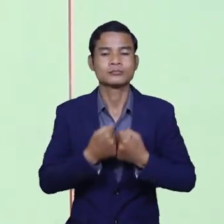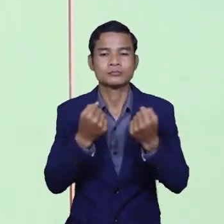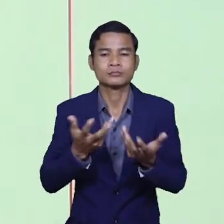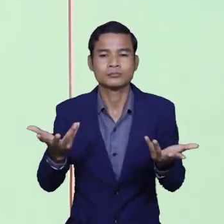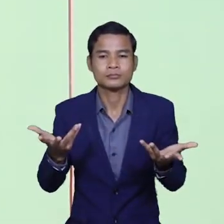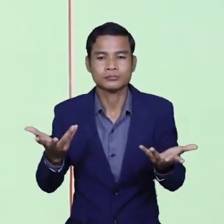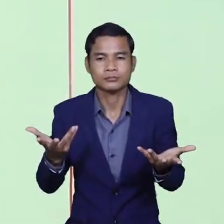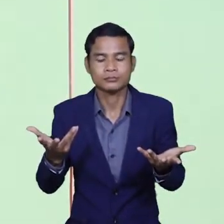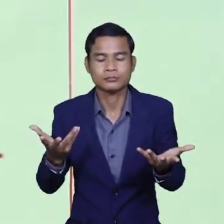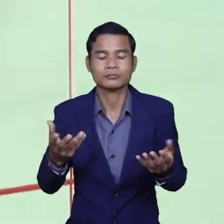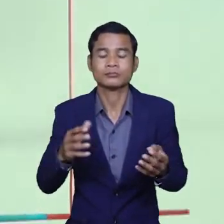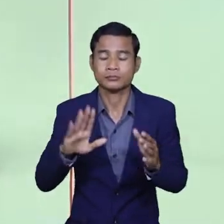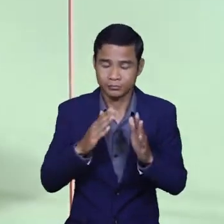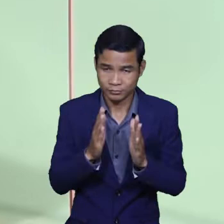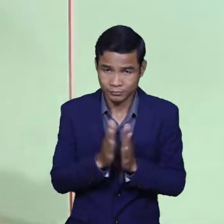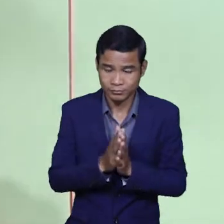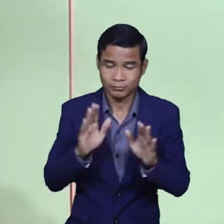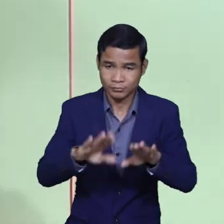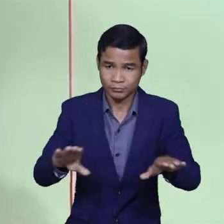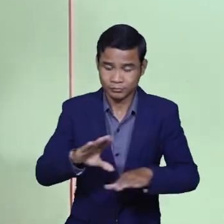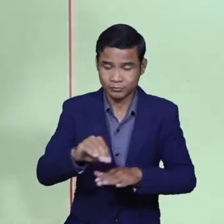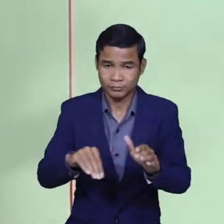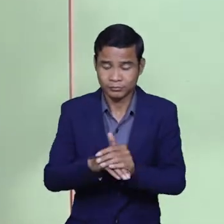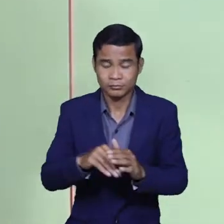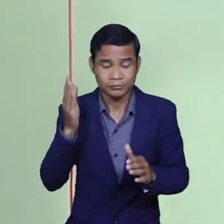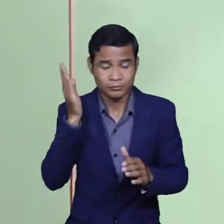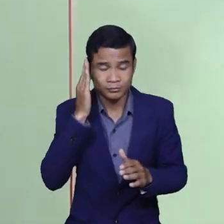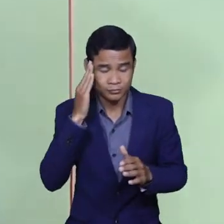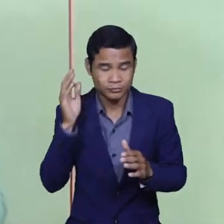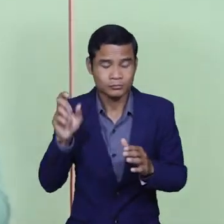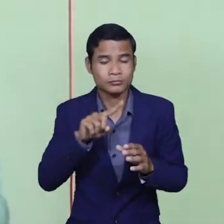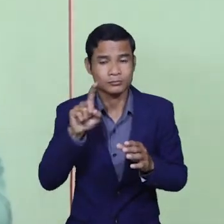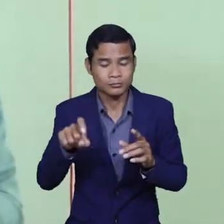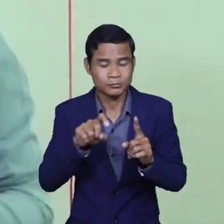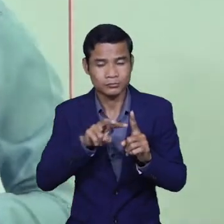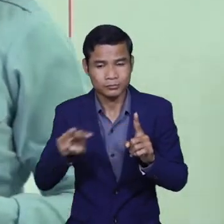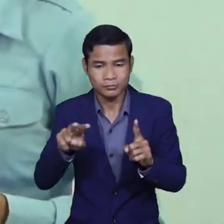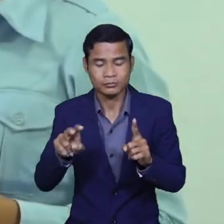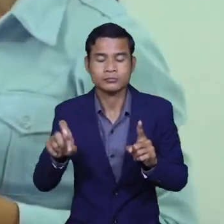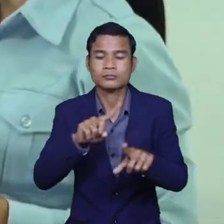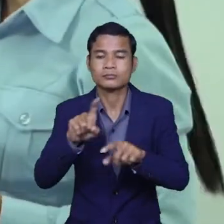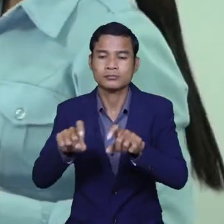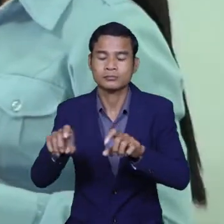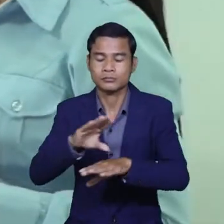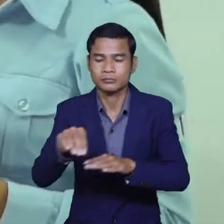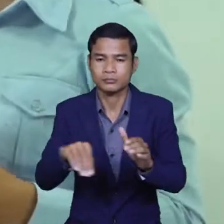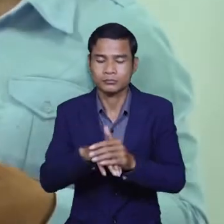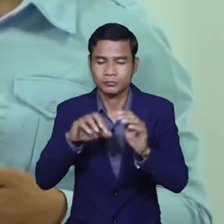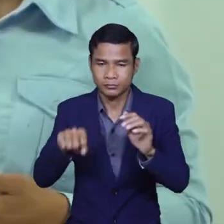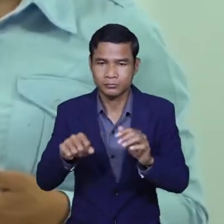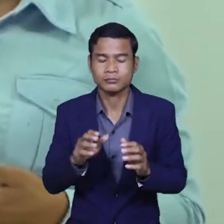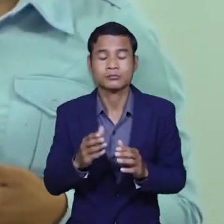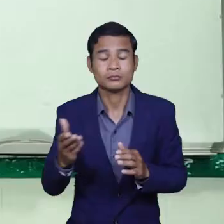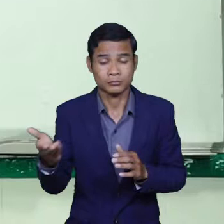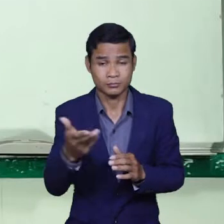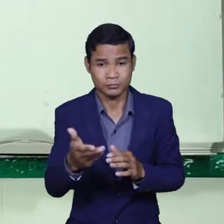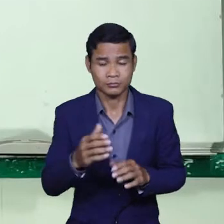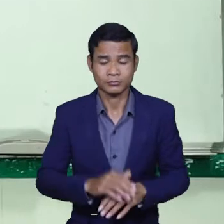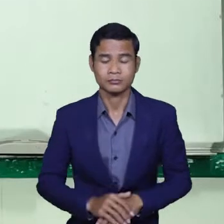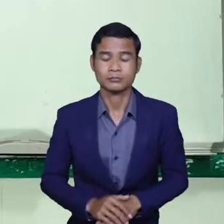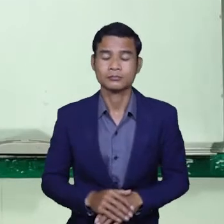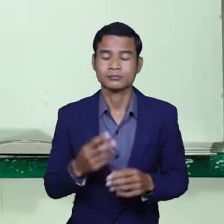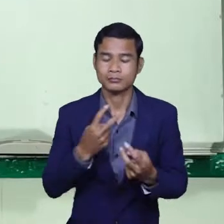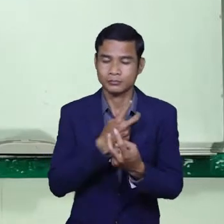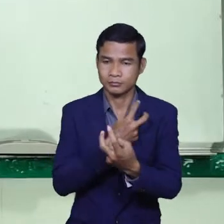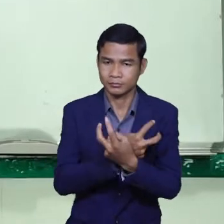ខ្លះចាអរគុណអញ្ចឹងកូនបានដឹងចាអំពីសំណួរដែលអ្នកគ្រូនឹងសួរទៅកាន់កូនកូនទាំងអស់គ្នាចាអញ្ចឹងតើឆ្អឹង